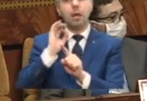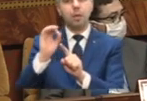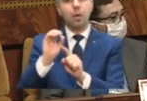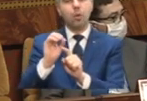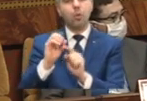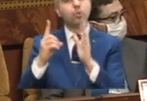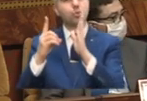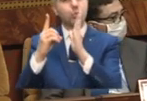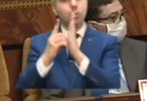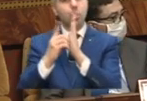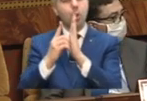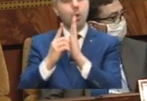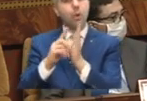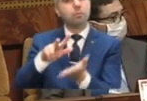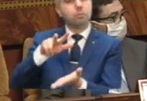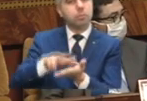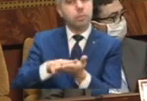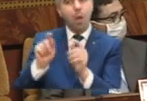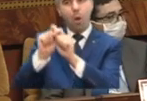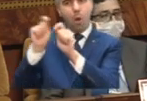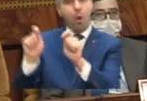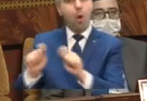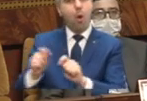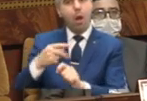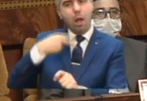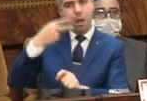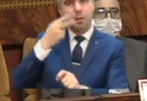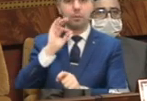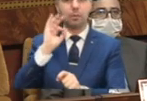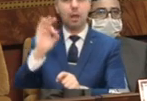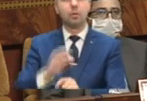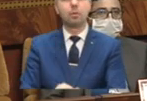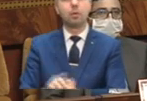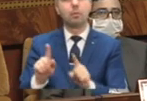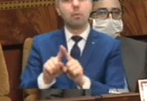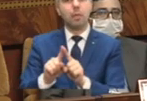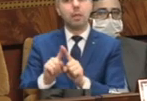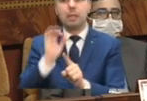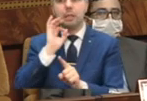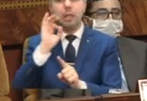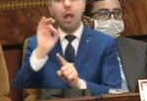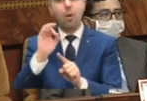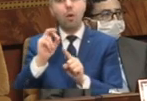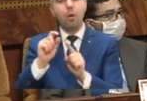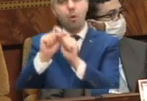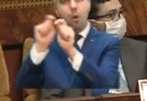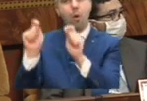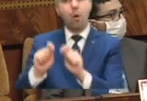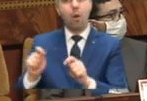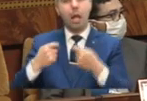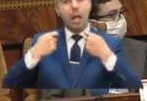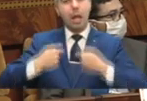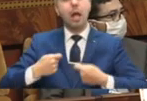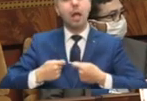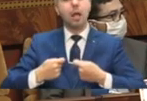الدستور من حرية ديال التعبير والإدلاء بالمواقف، ورئيس الجلسة